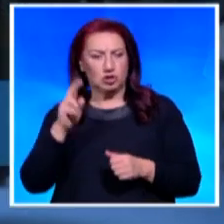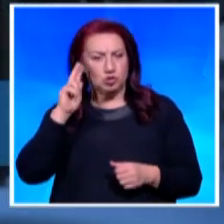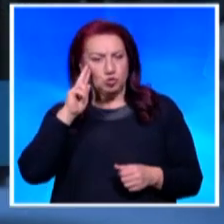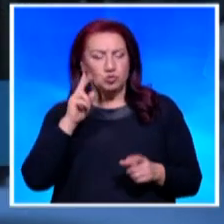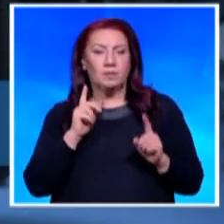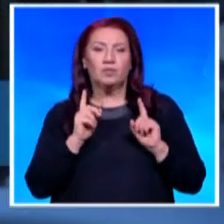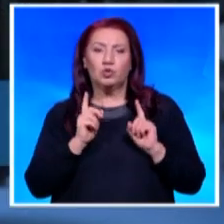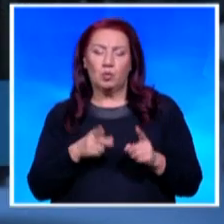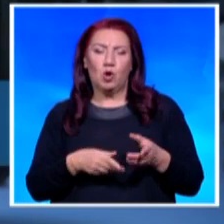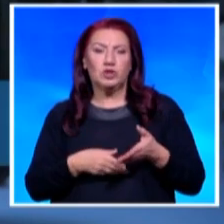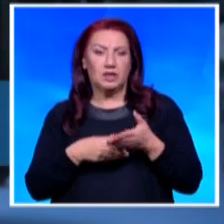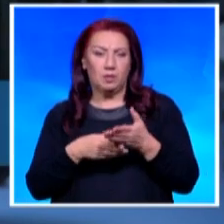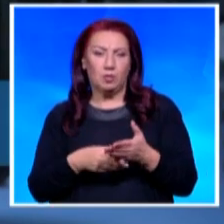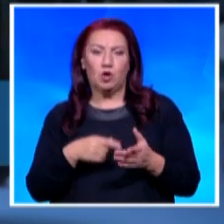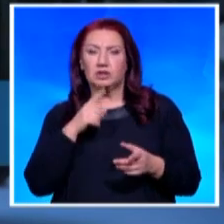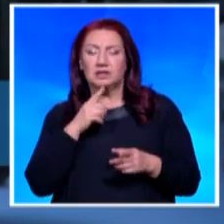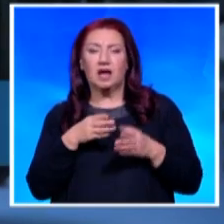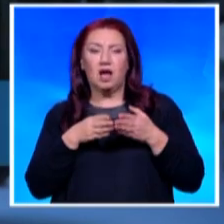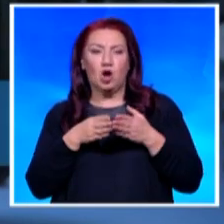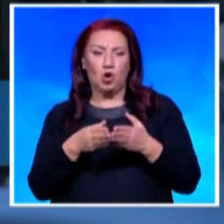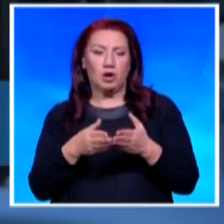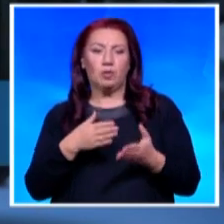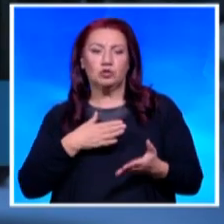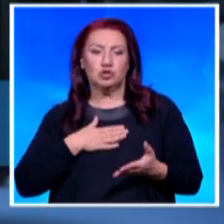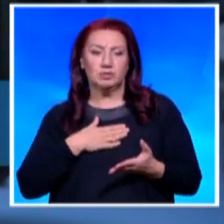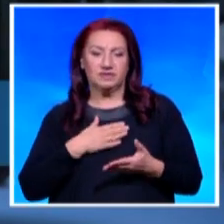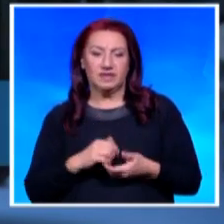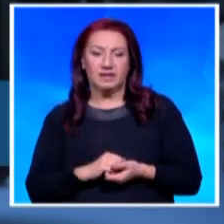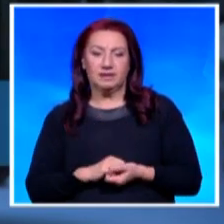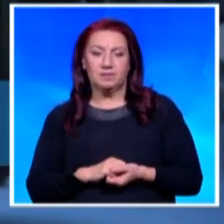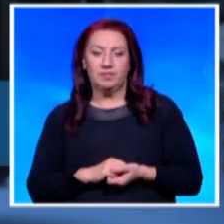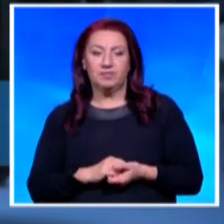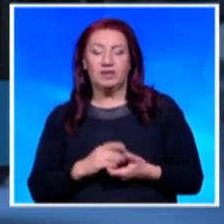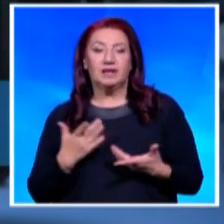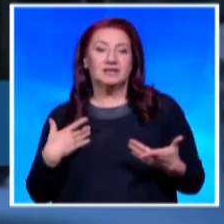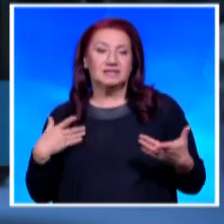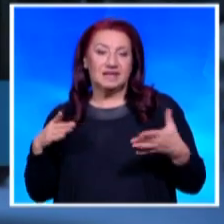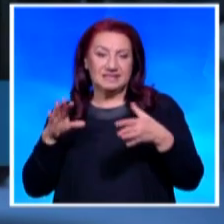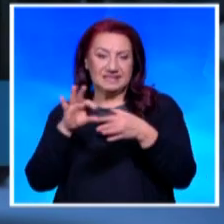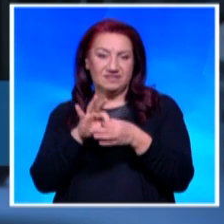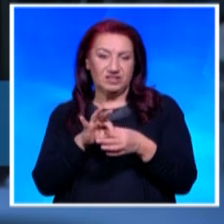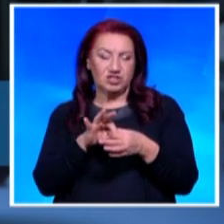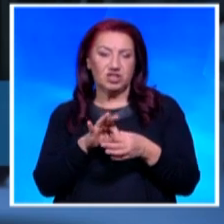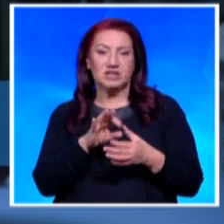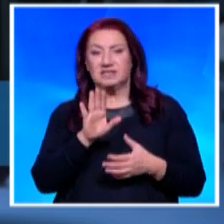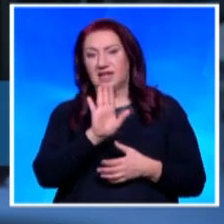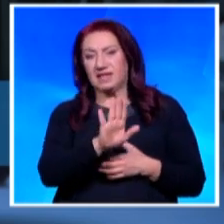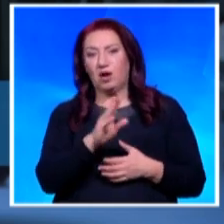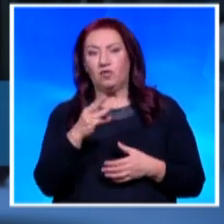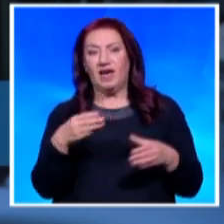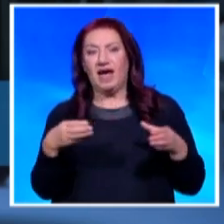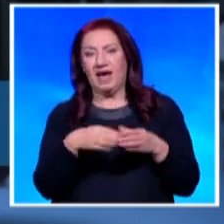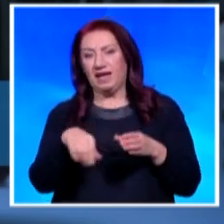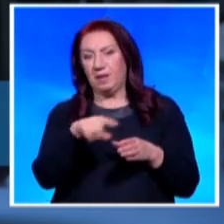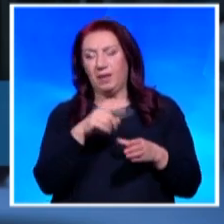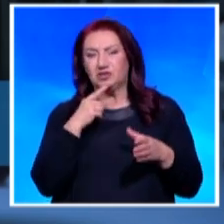могат да помогнат и на корабособственика да се свърже по някакъв начин с екипажа на българския кораб